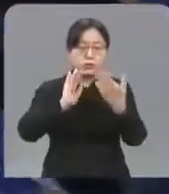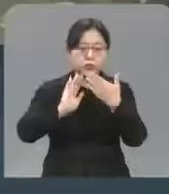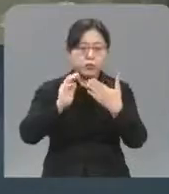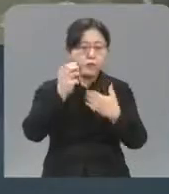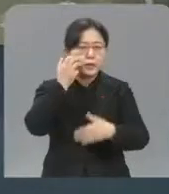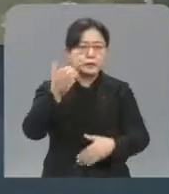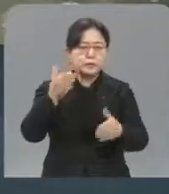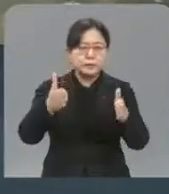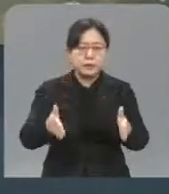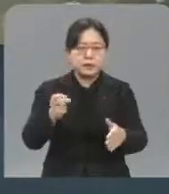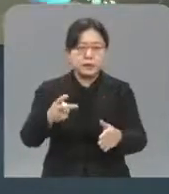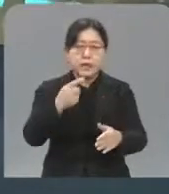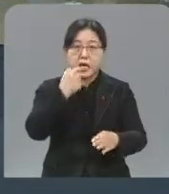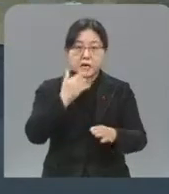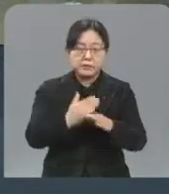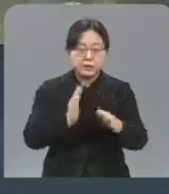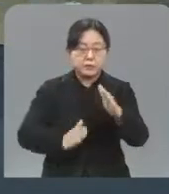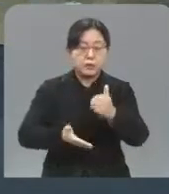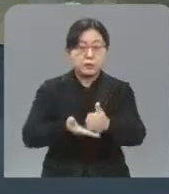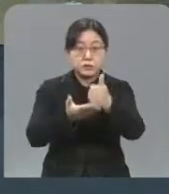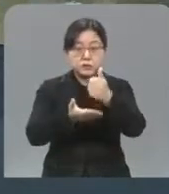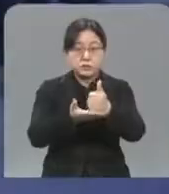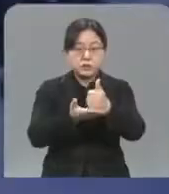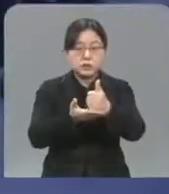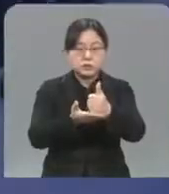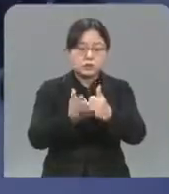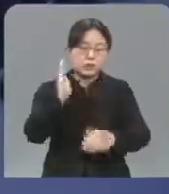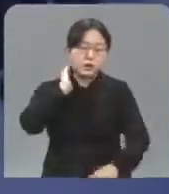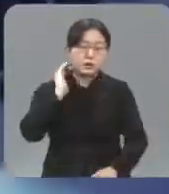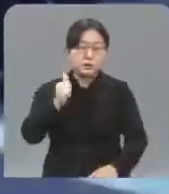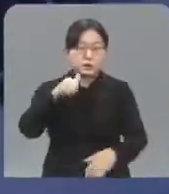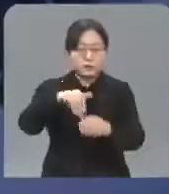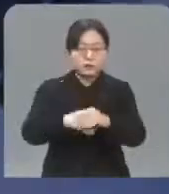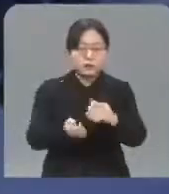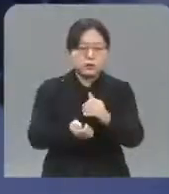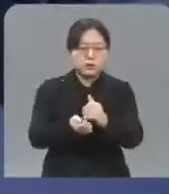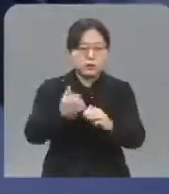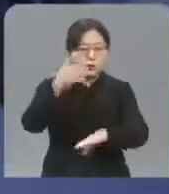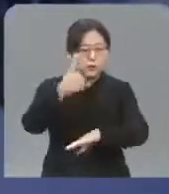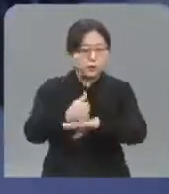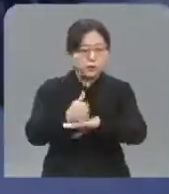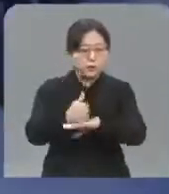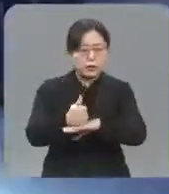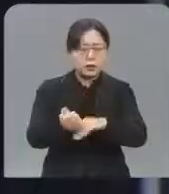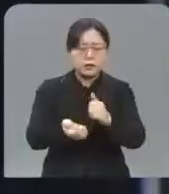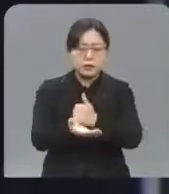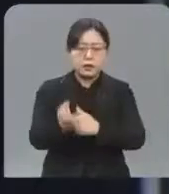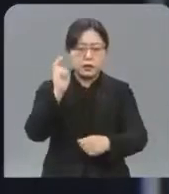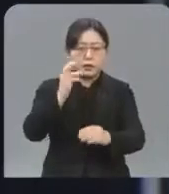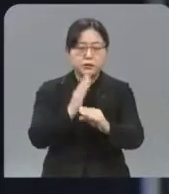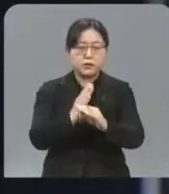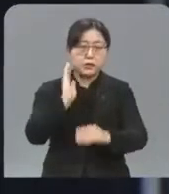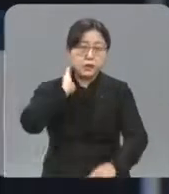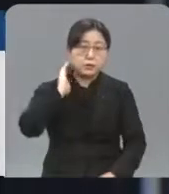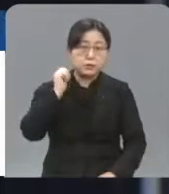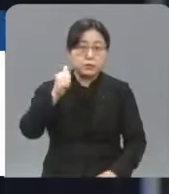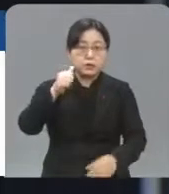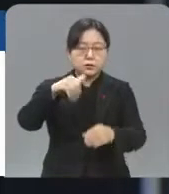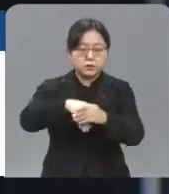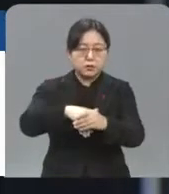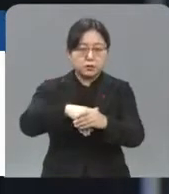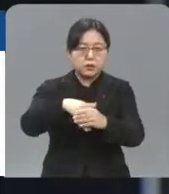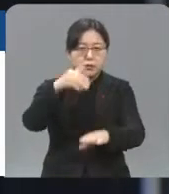만큼 특히 민주당 공천은 대선 결과에 따라 적잖은 영향이 예상됩니다. 대선 결과에